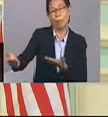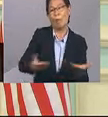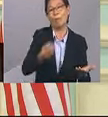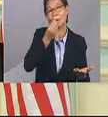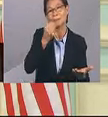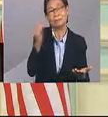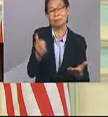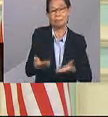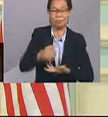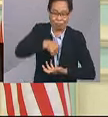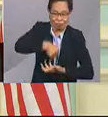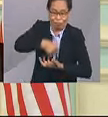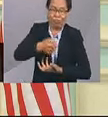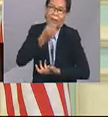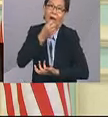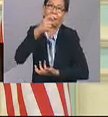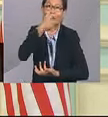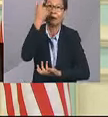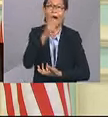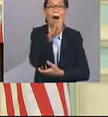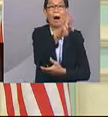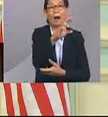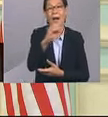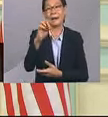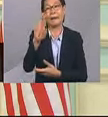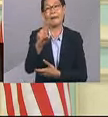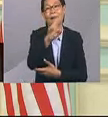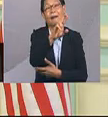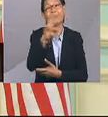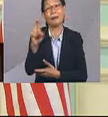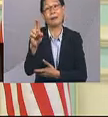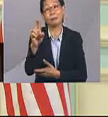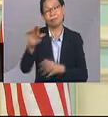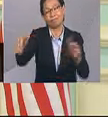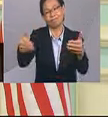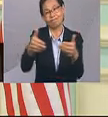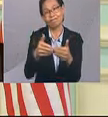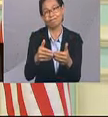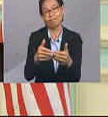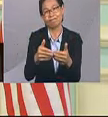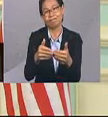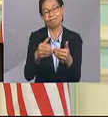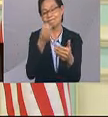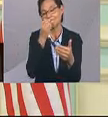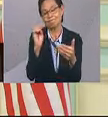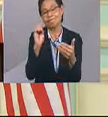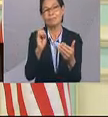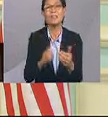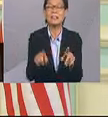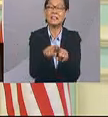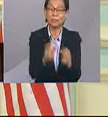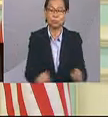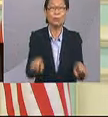membawa bekalan makanan kerana RNR adalah ditutup. Begitu juga dengan